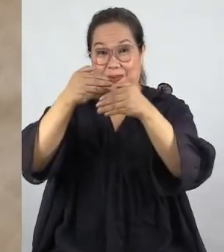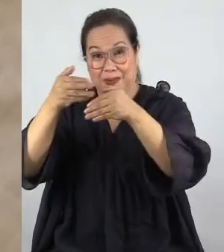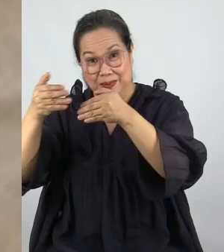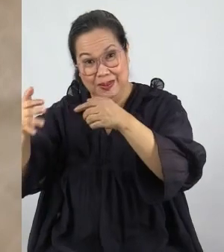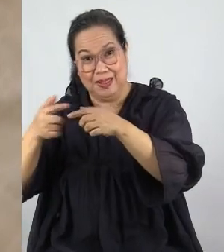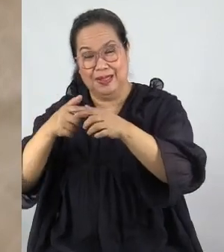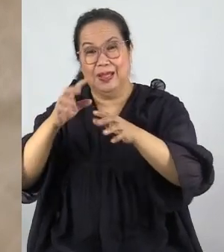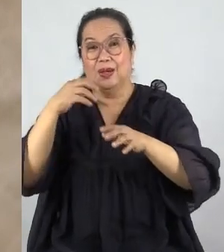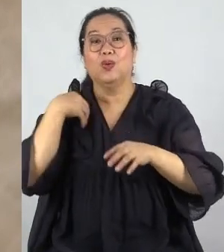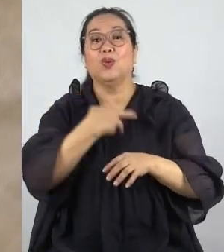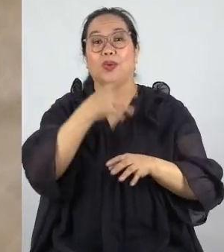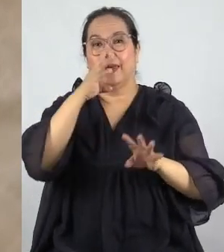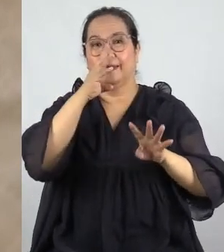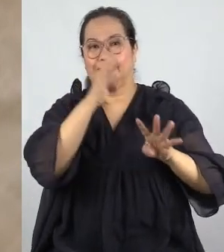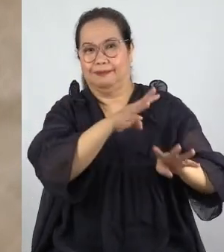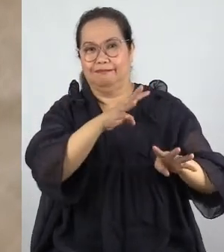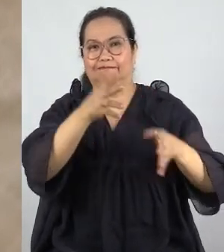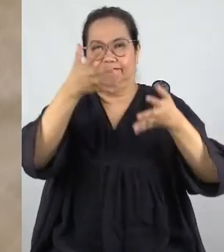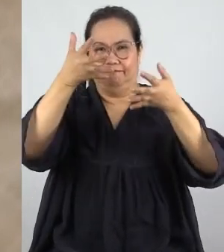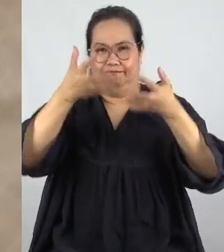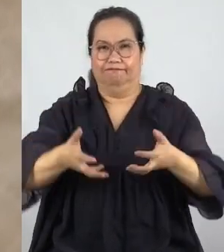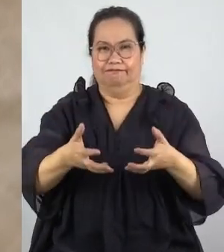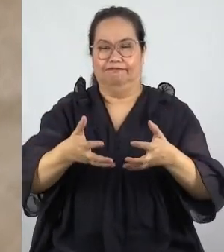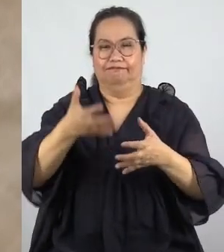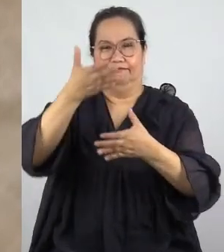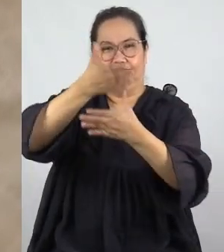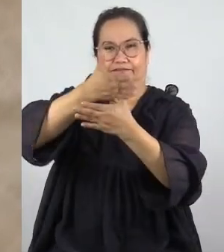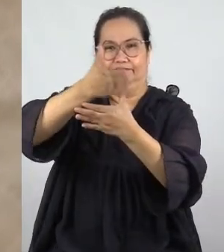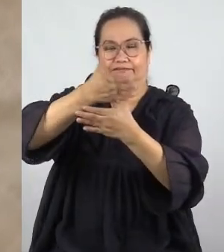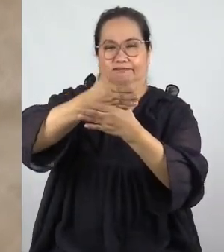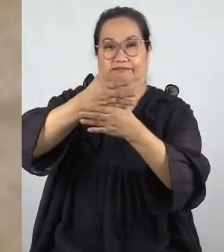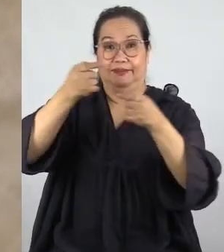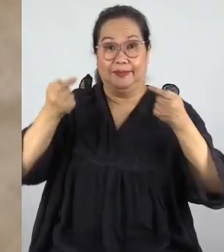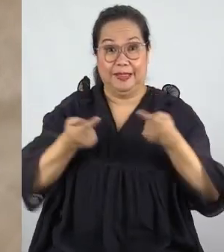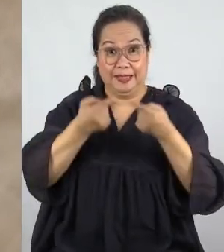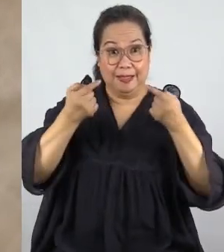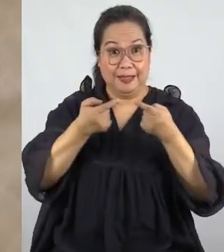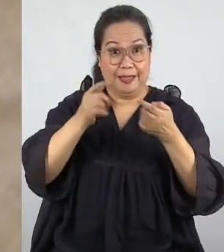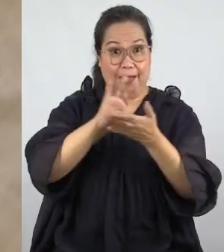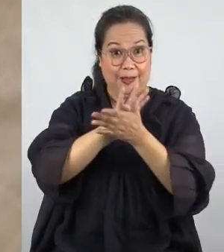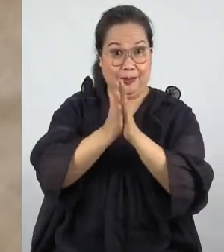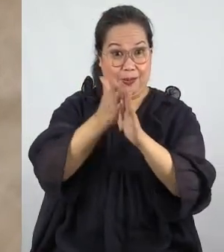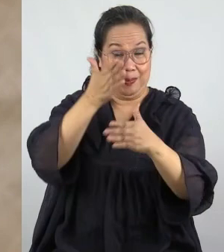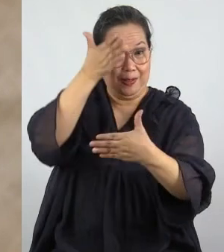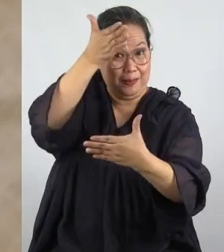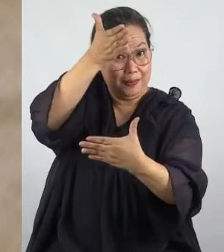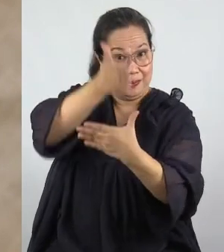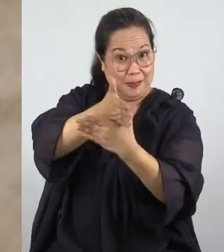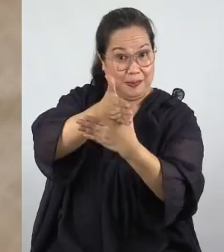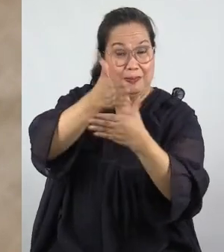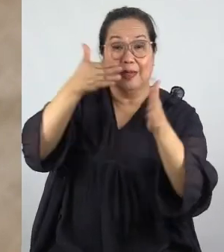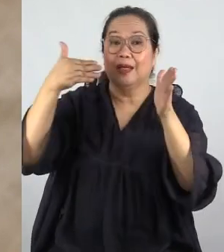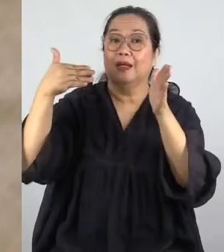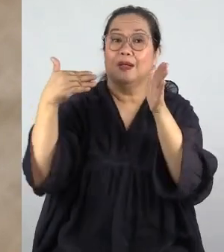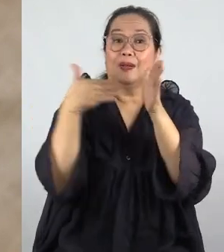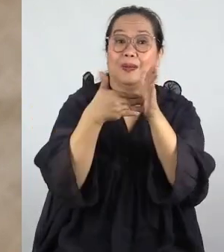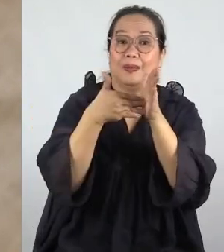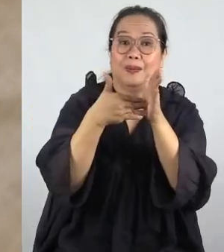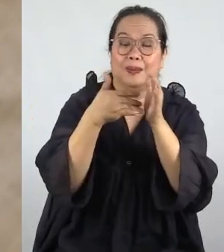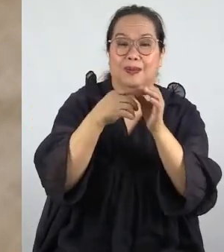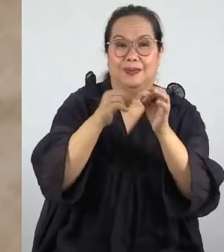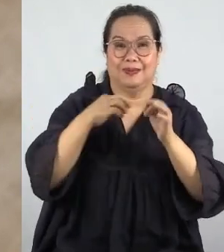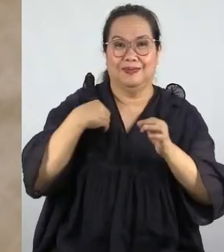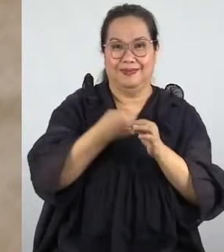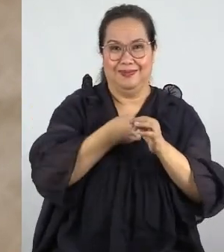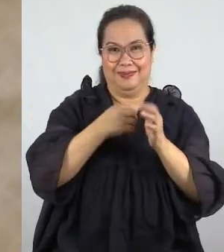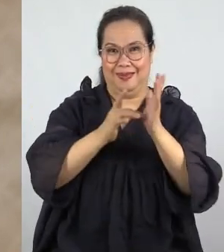Talikuran natin ang mga pabigat at kasalanan na magiging hadlang sa ating pagtakbo sa ating